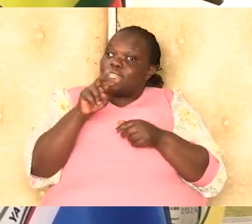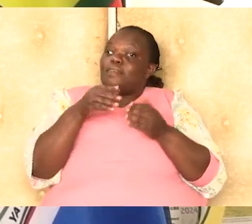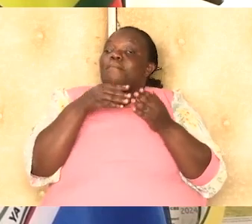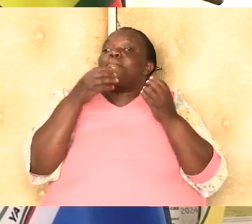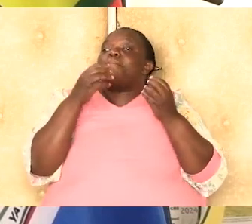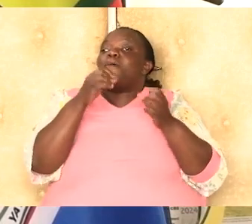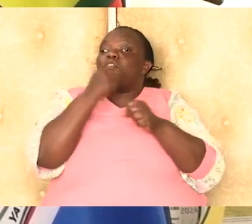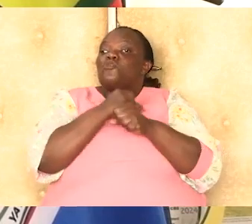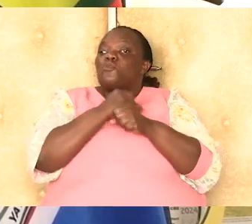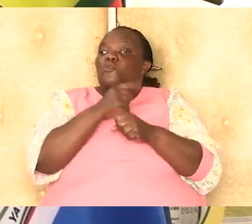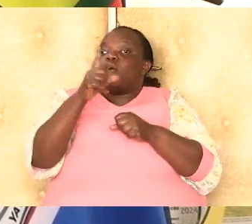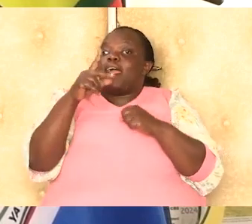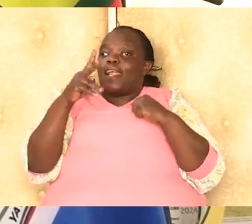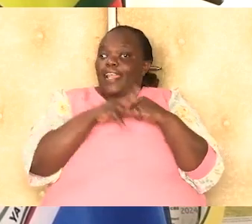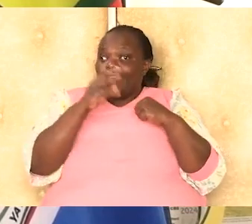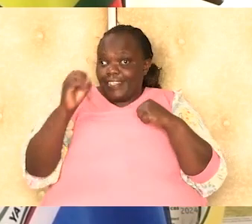alfu miamoja